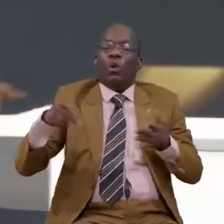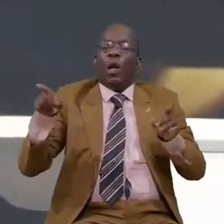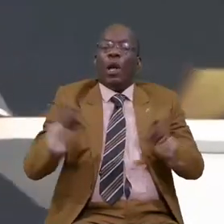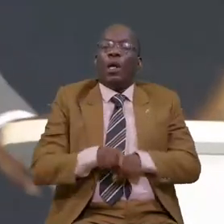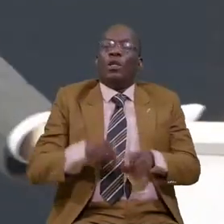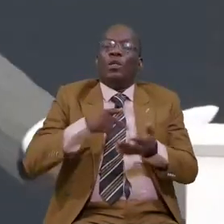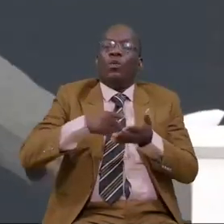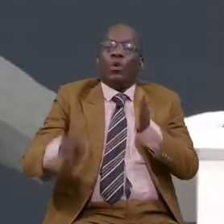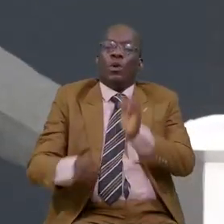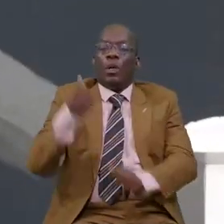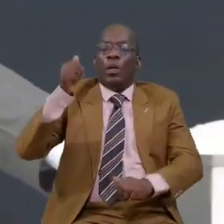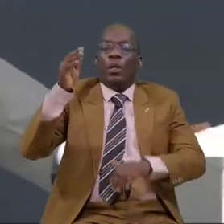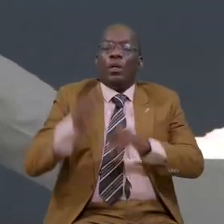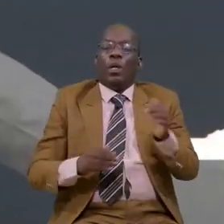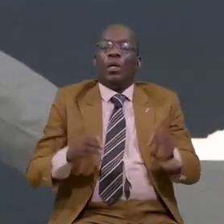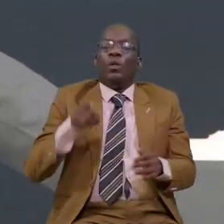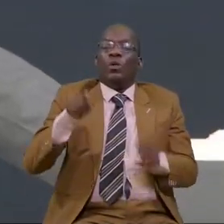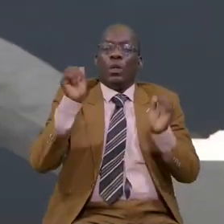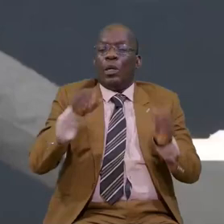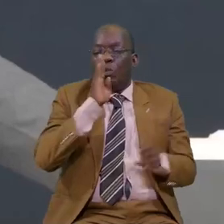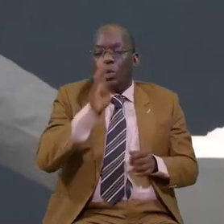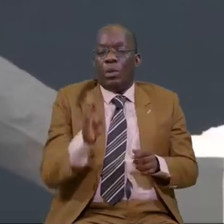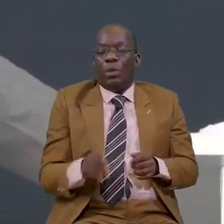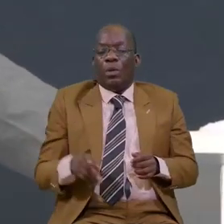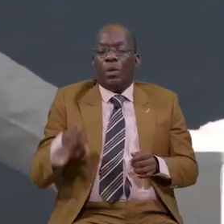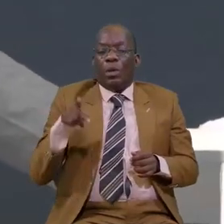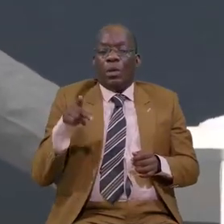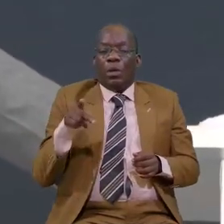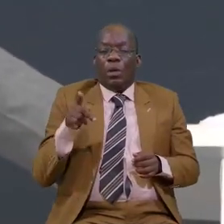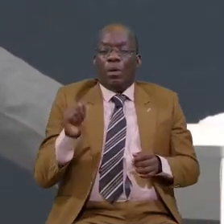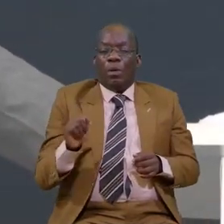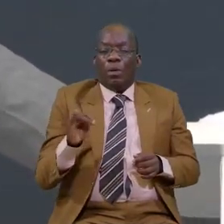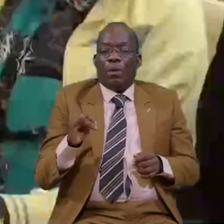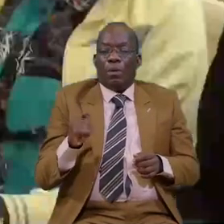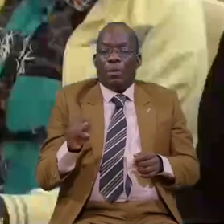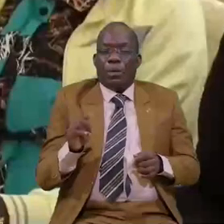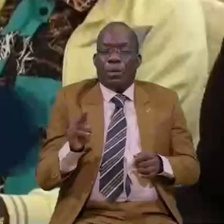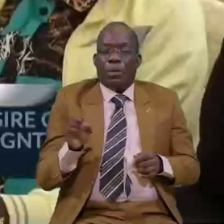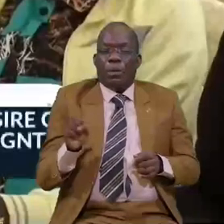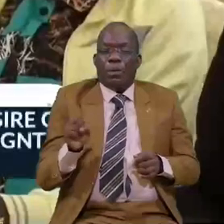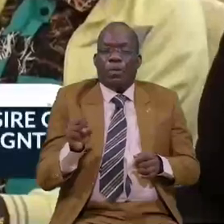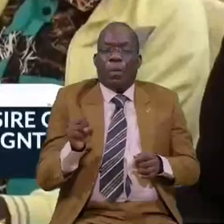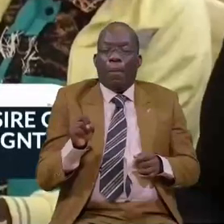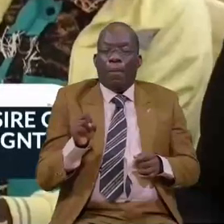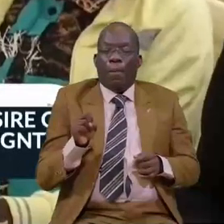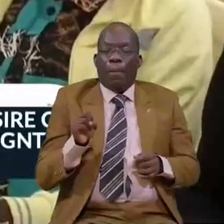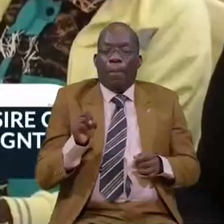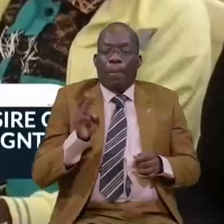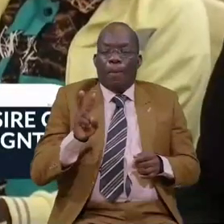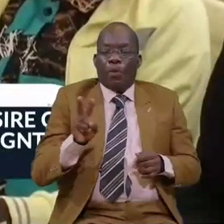Et il te rendra aussi pur comme la pureté, plus pur que le diamant. En Tite